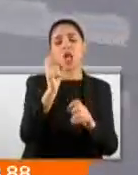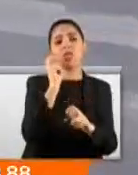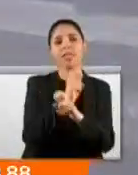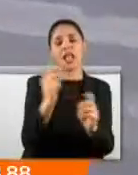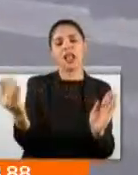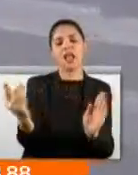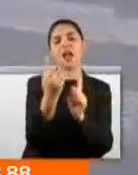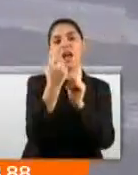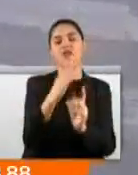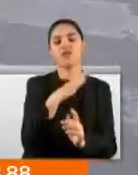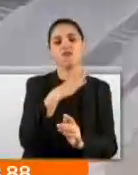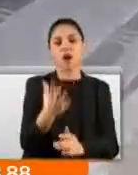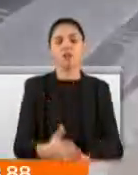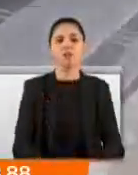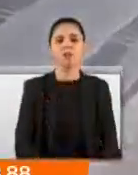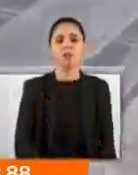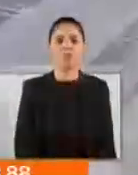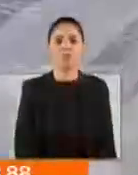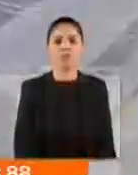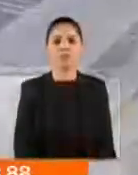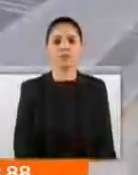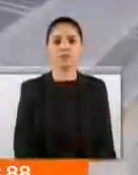tehlikeyle karşı karşıya kalıyor.